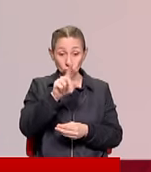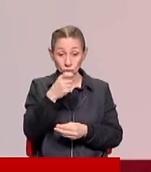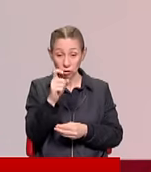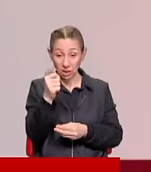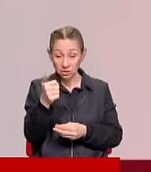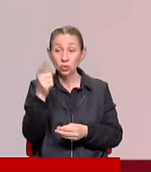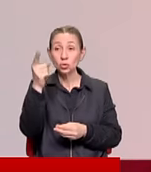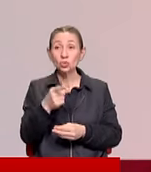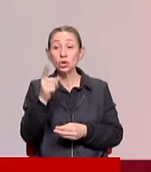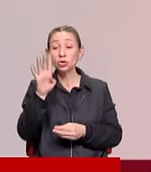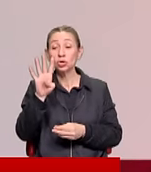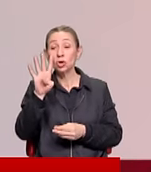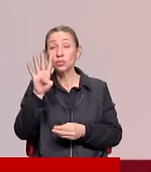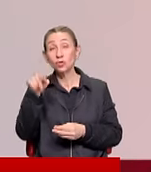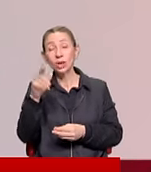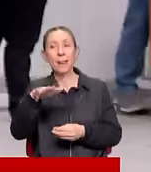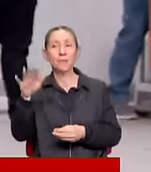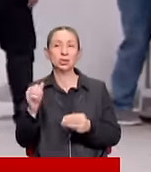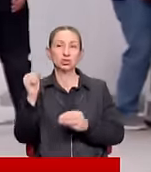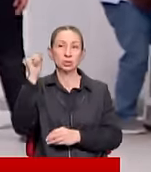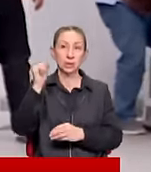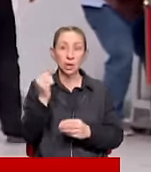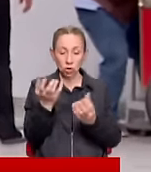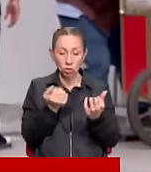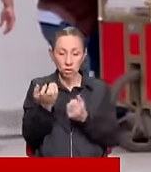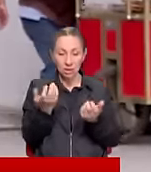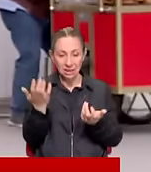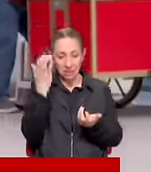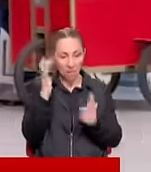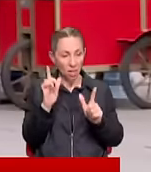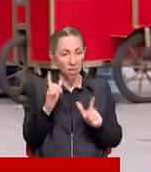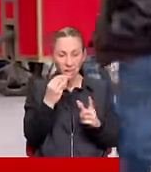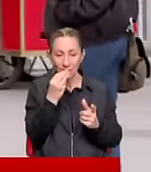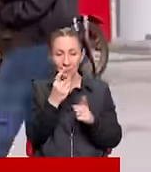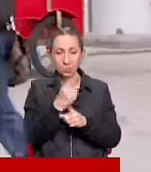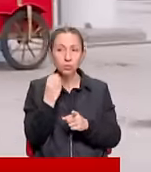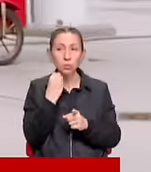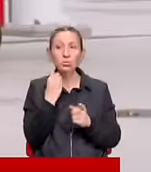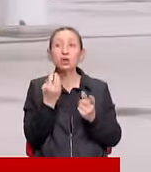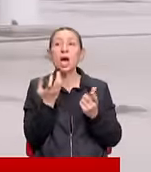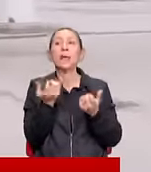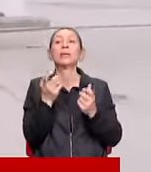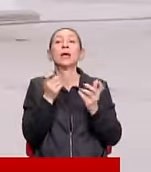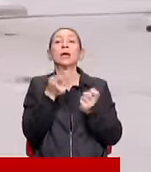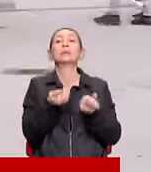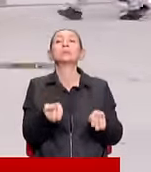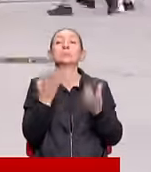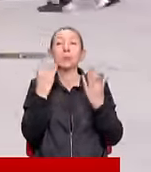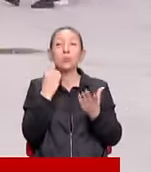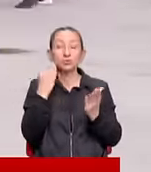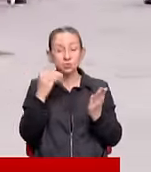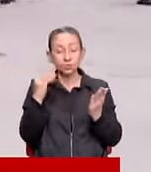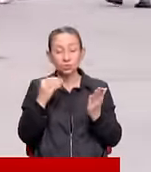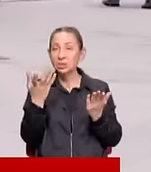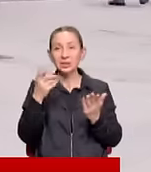%3,96'dan %4,55'e yükseldi. Tüketici artık temel ihtiyaçlarını bile borçlanmadan karşılayamaz oldu. Borçlanmak içinse